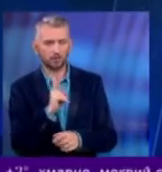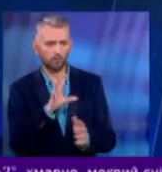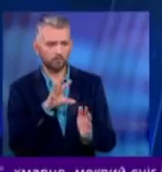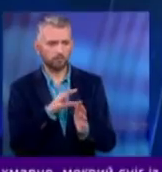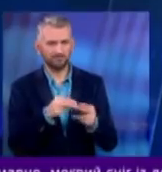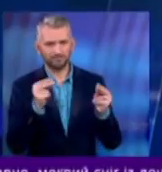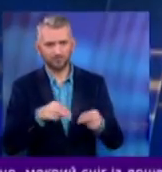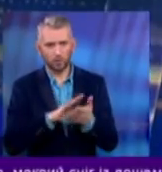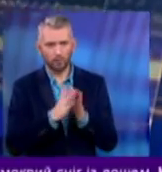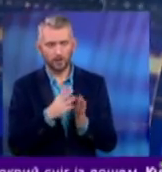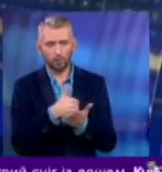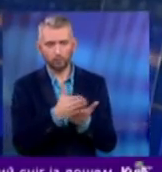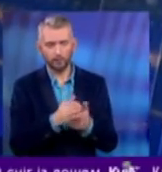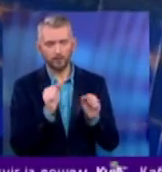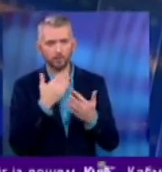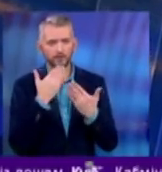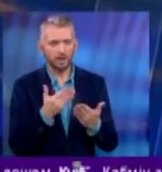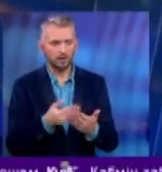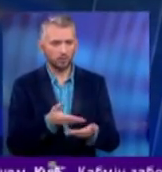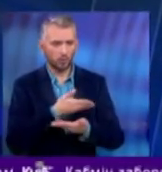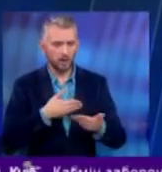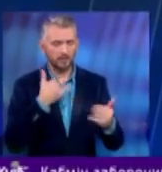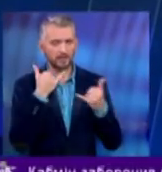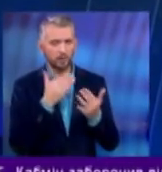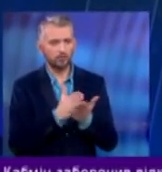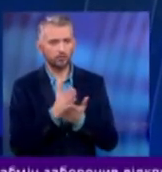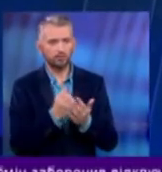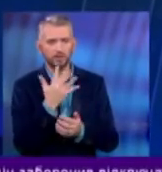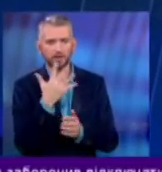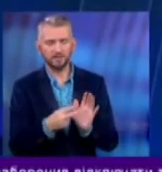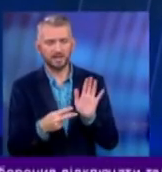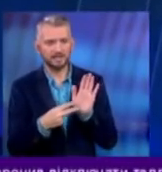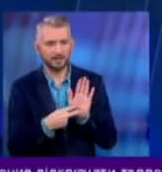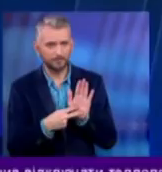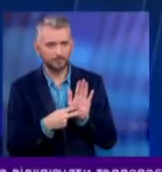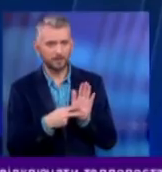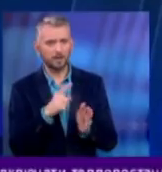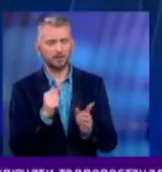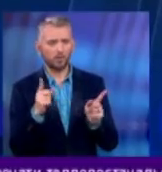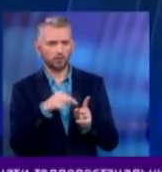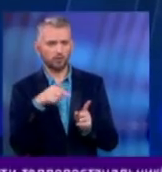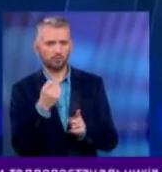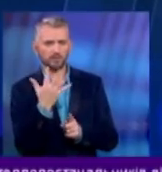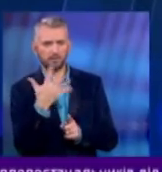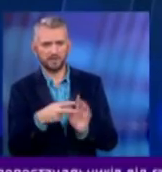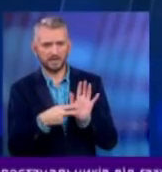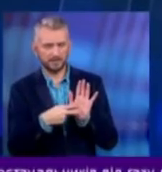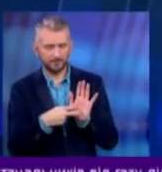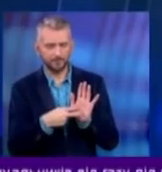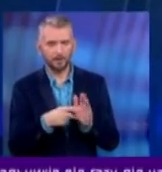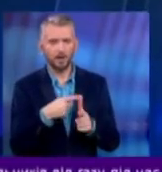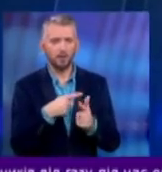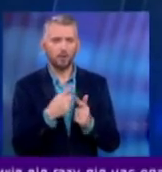відповідні договори на обслуговування, можуть звертатися до нас, до диспетчерської служби 1557, за коротким номером 1557,